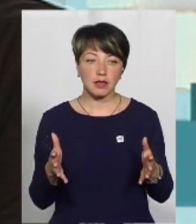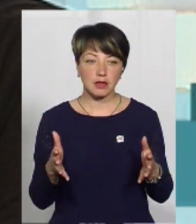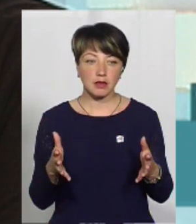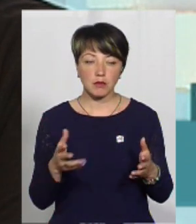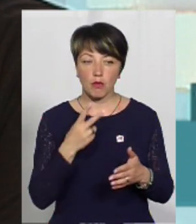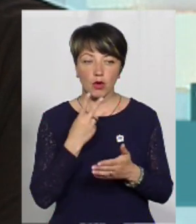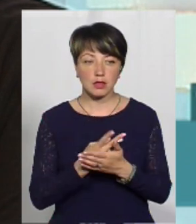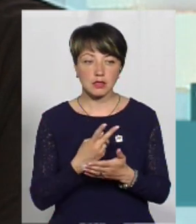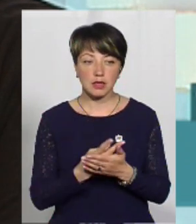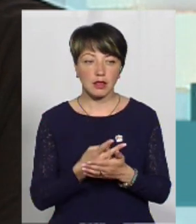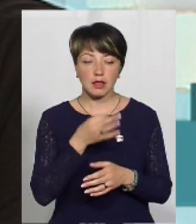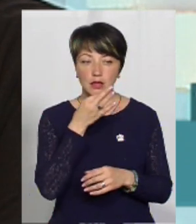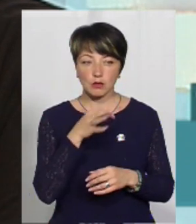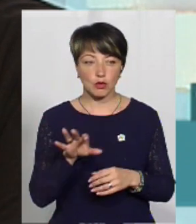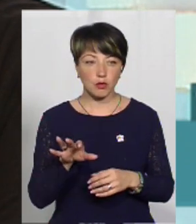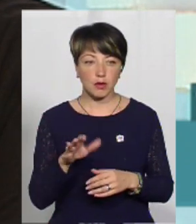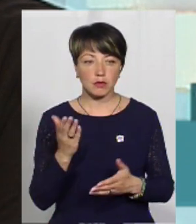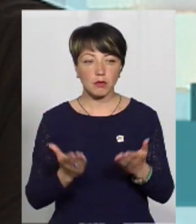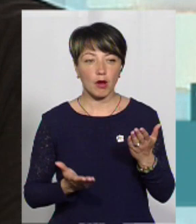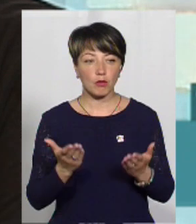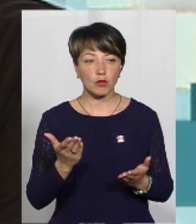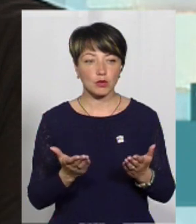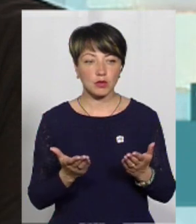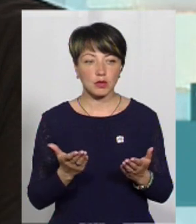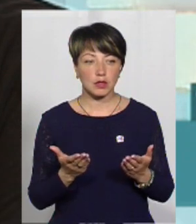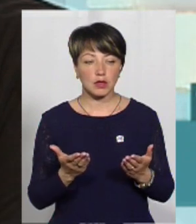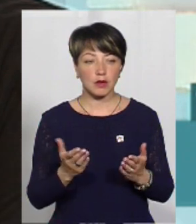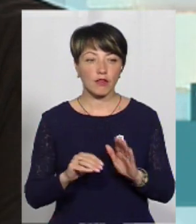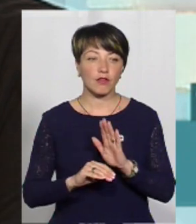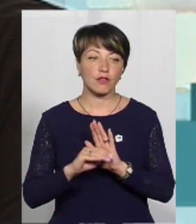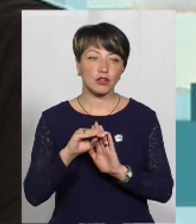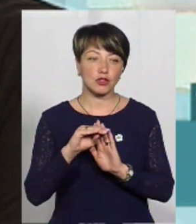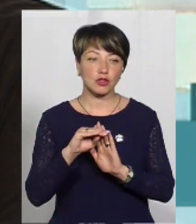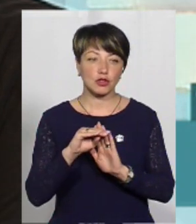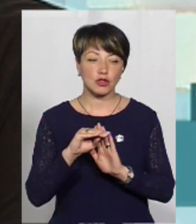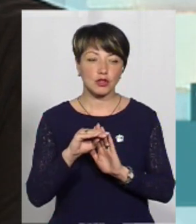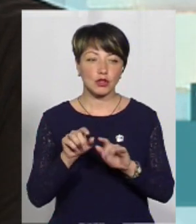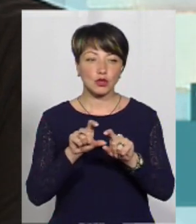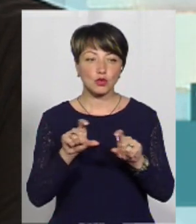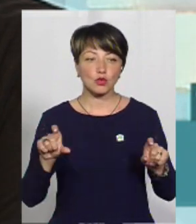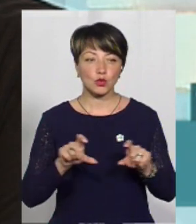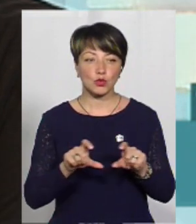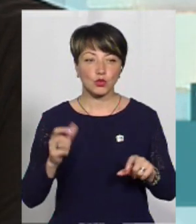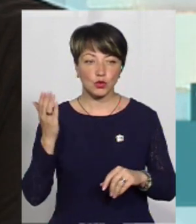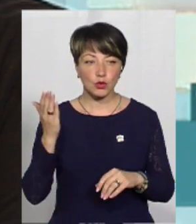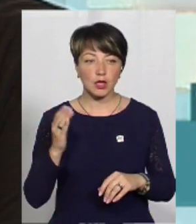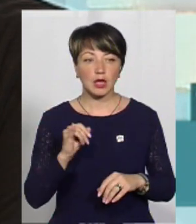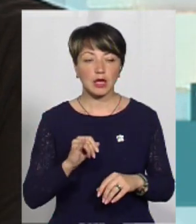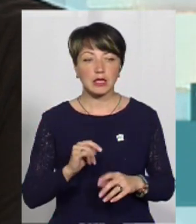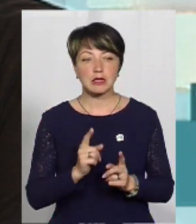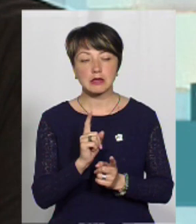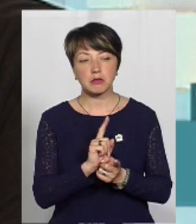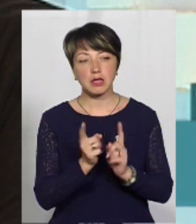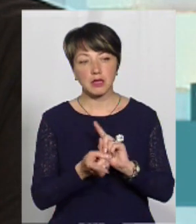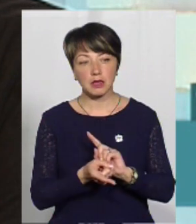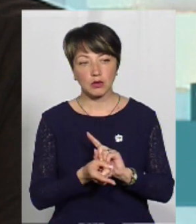такі показники, які не сподобалися, мабуть, в вищих структурних підрозділах, і потім